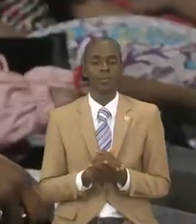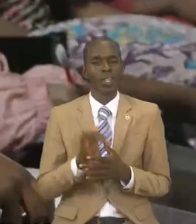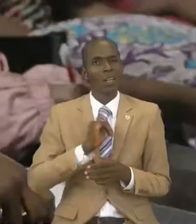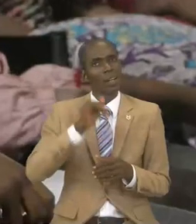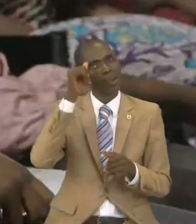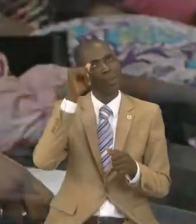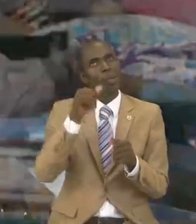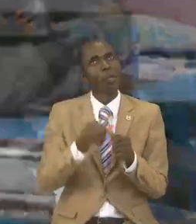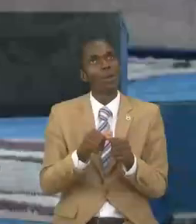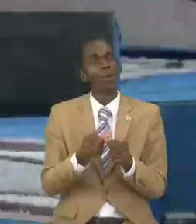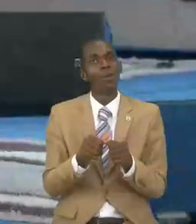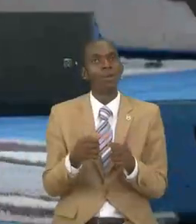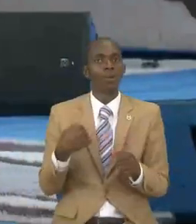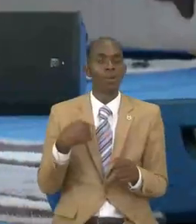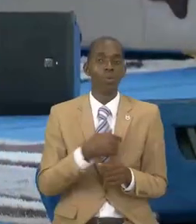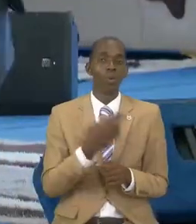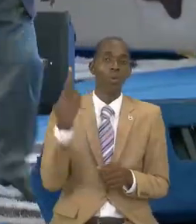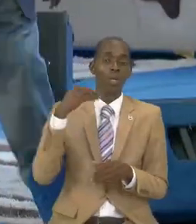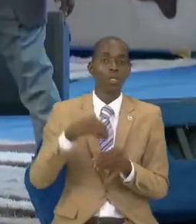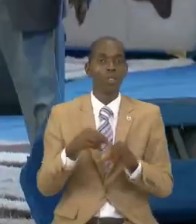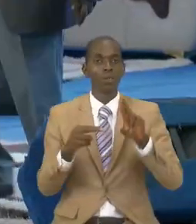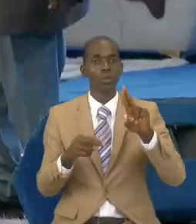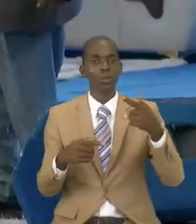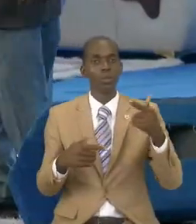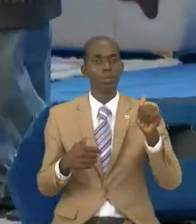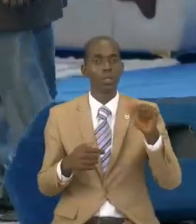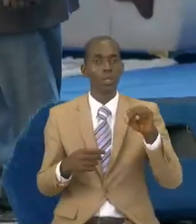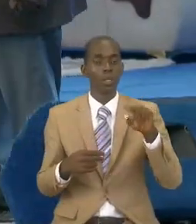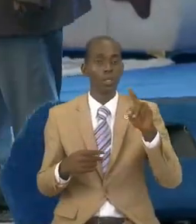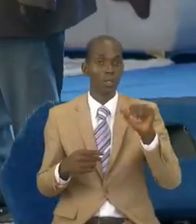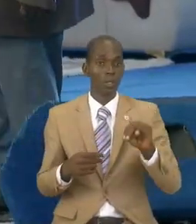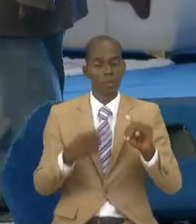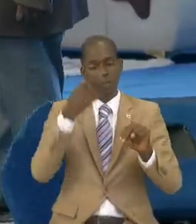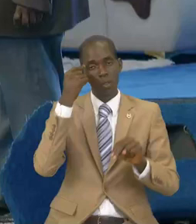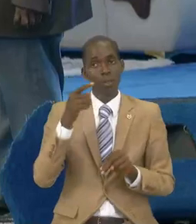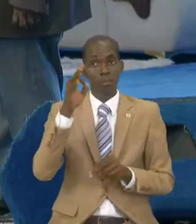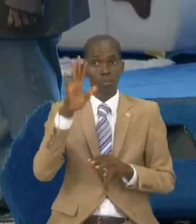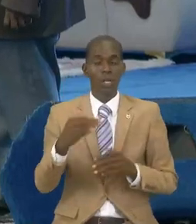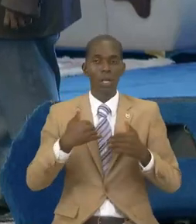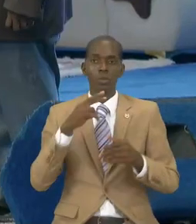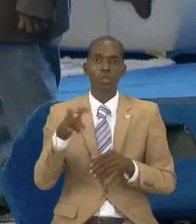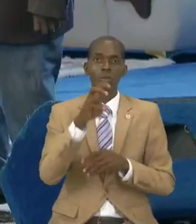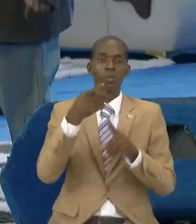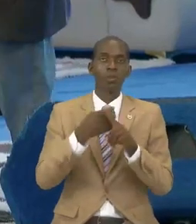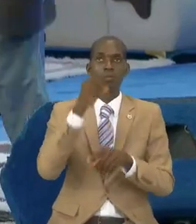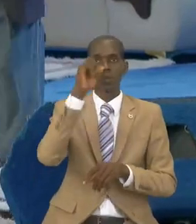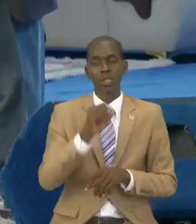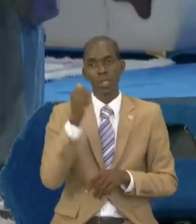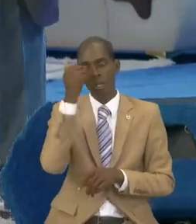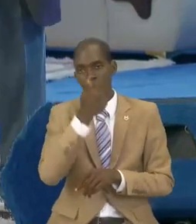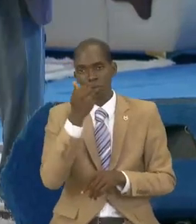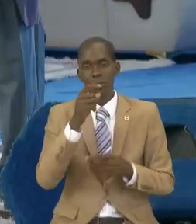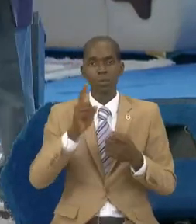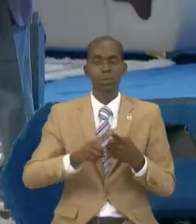Je me rappelle, j'étais en Ouganda, j'allais d'Afrique du Sud, en Zambie,